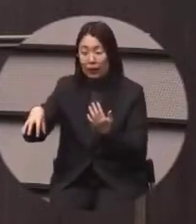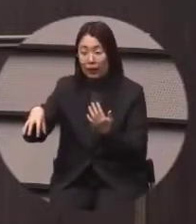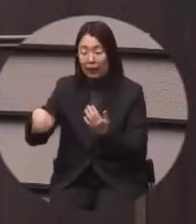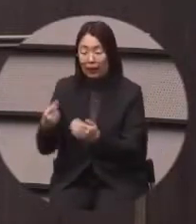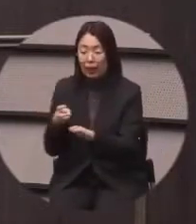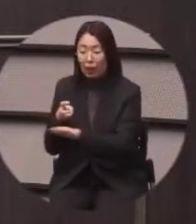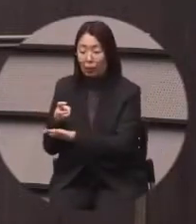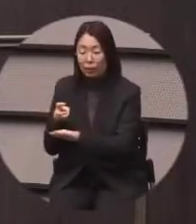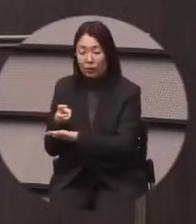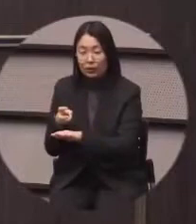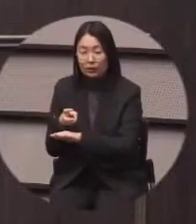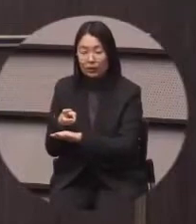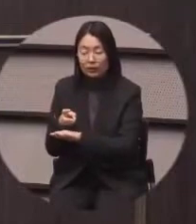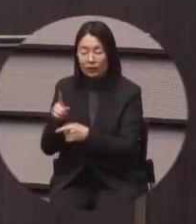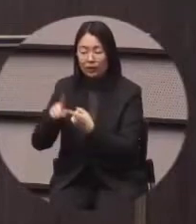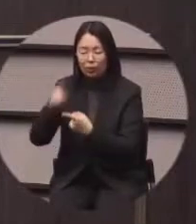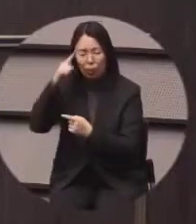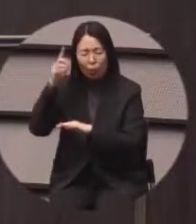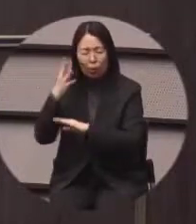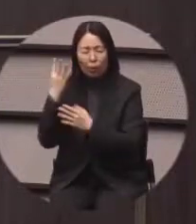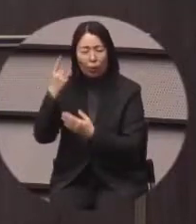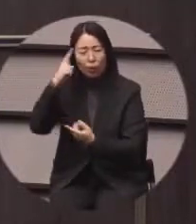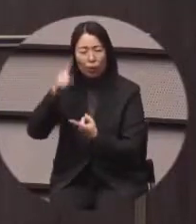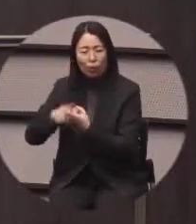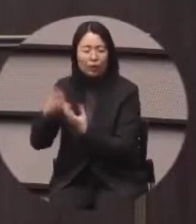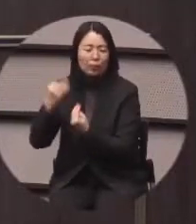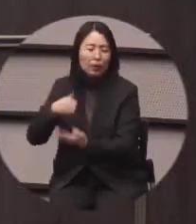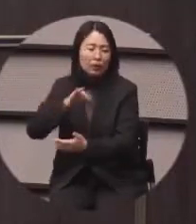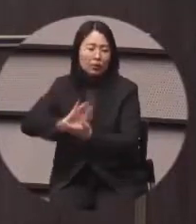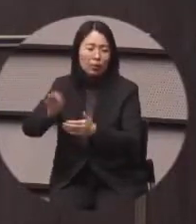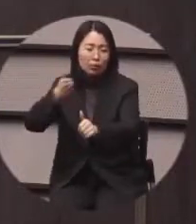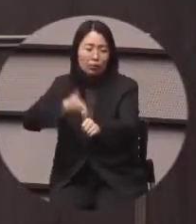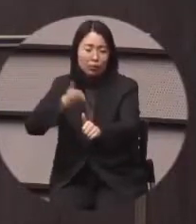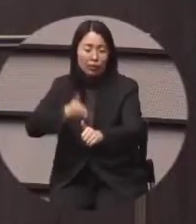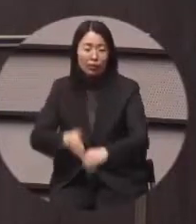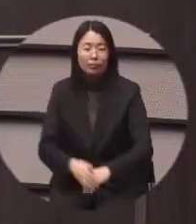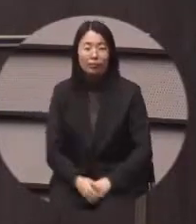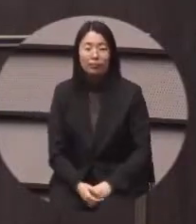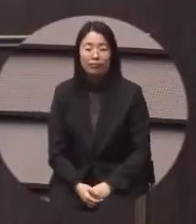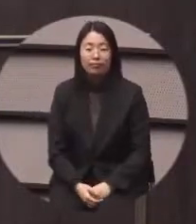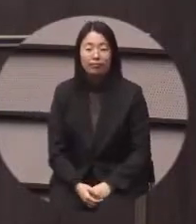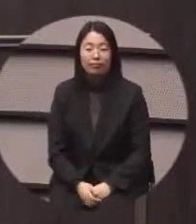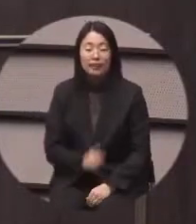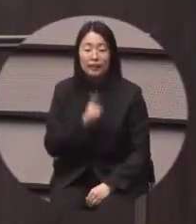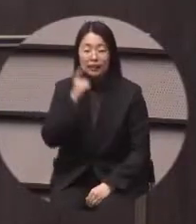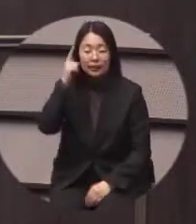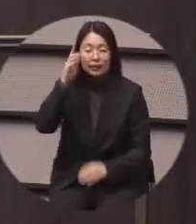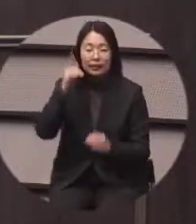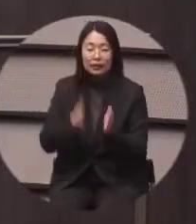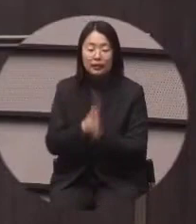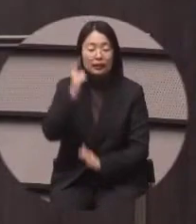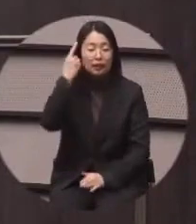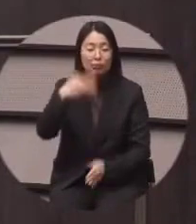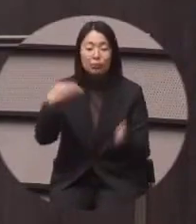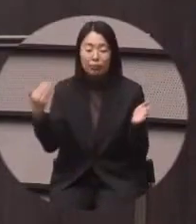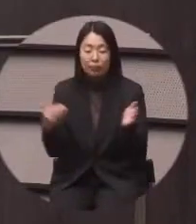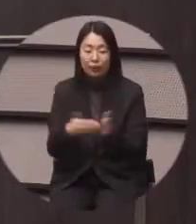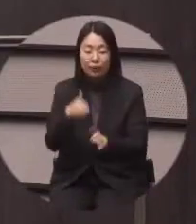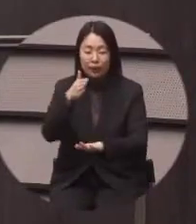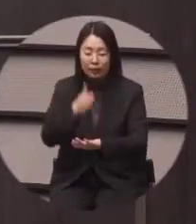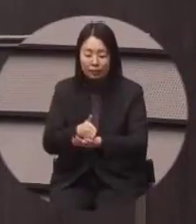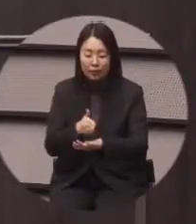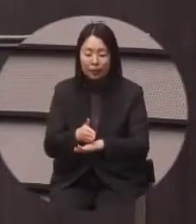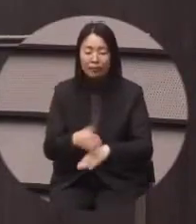행정을 통해 주민 불편 개선에 앞장서 주시길 부탁드리겠습니다. 이상 시정 질문을 마치겠습니다.